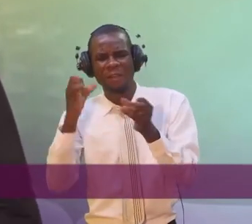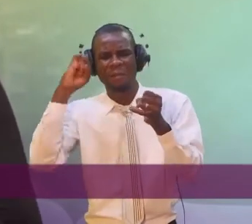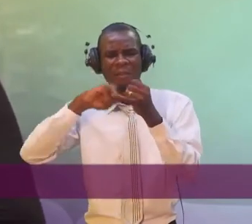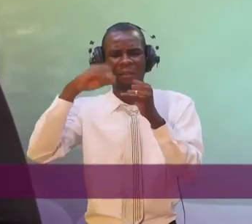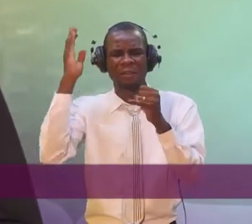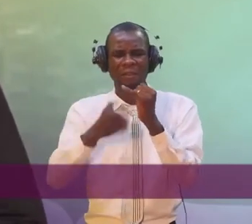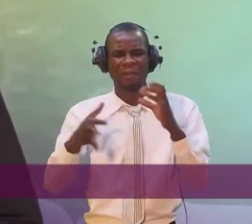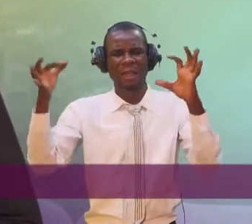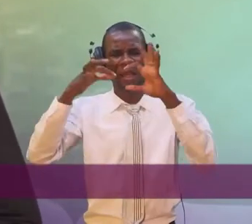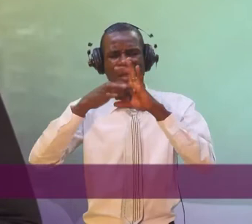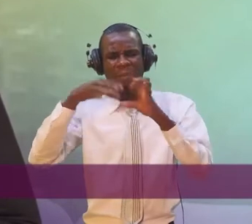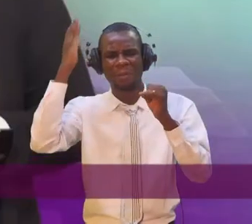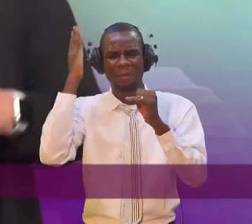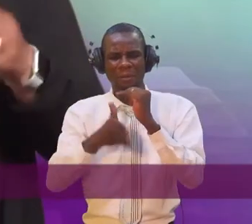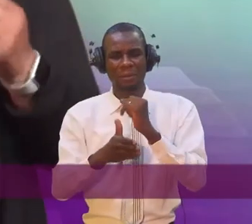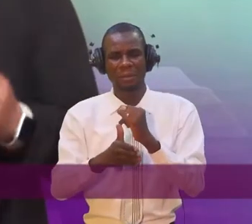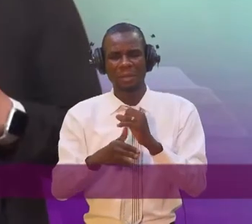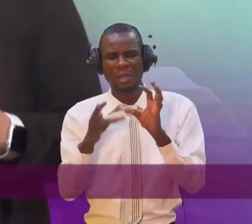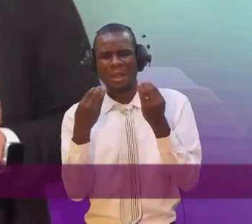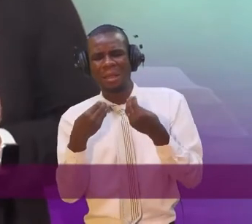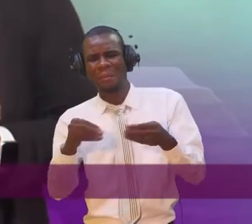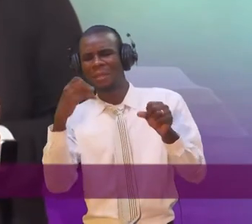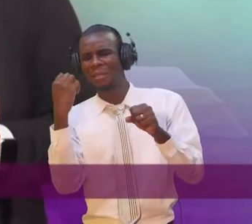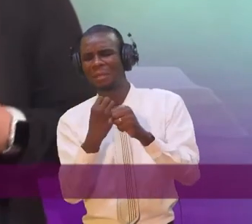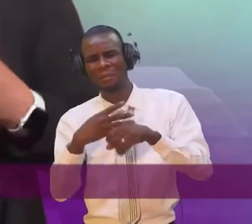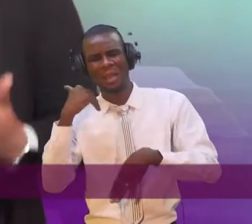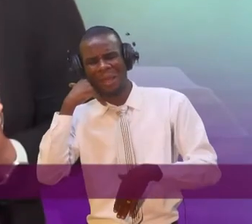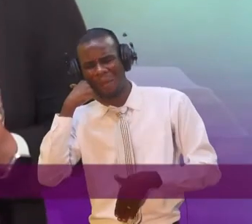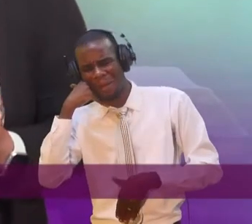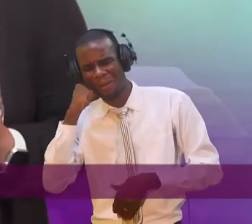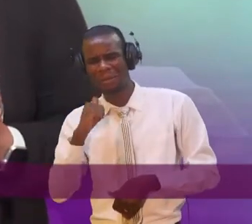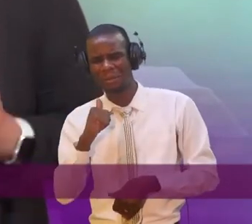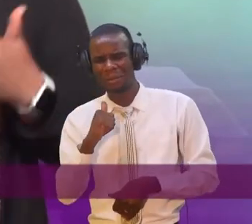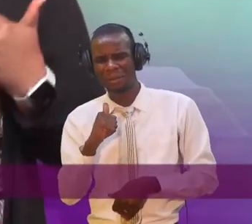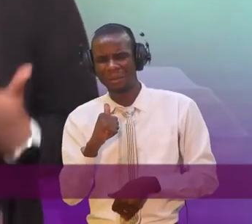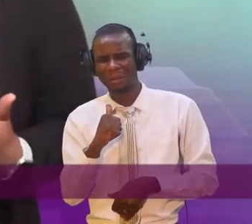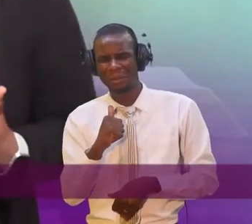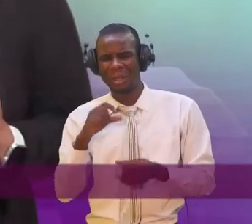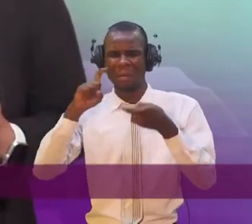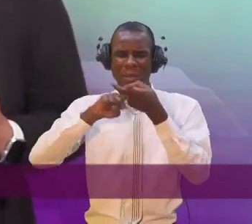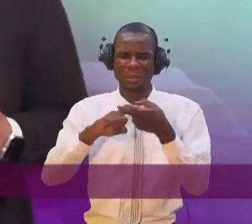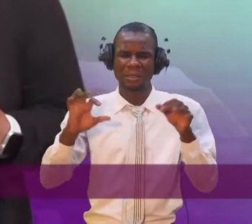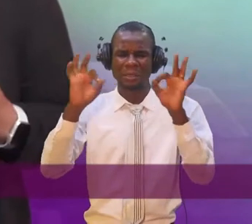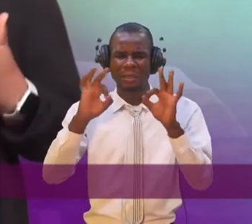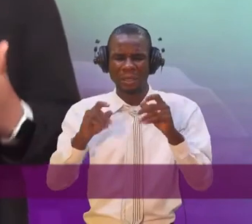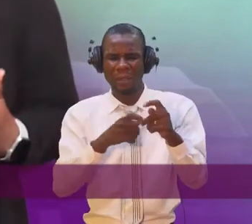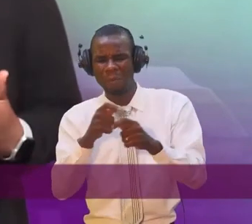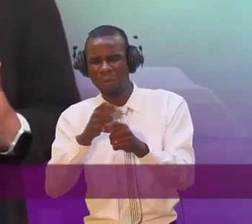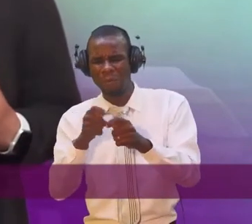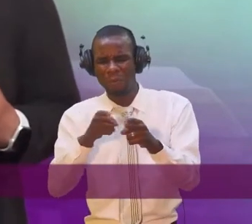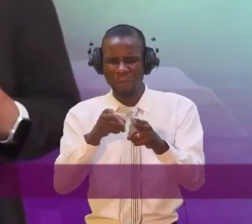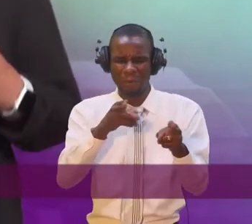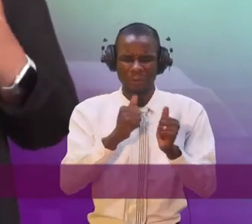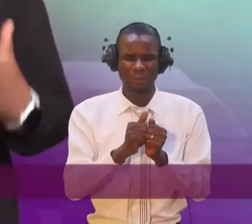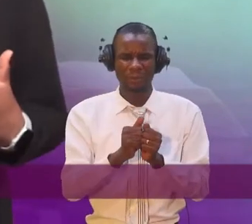sana au unyumba kuvunjika au kupoteza kazi au magonjwa